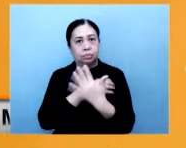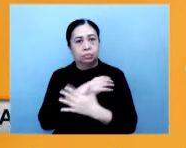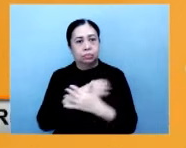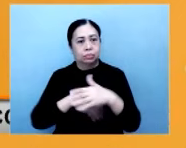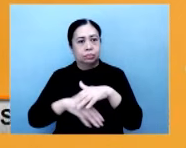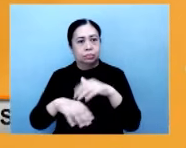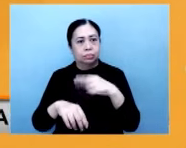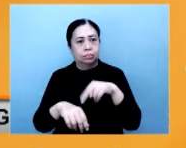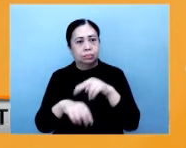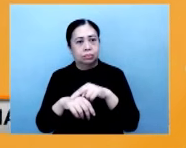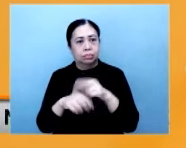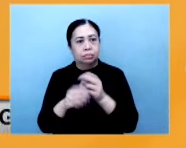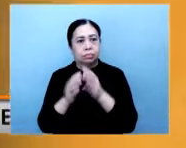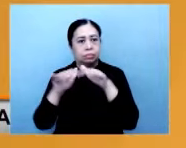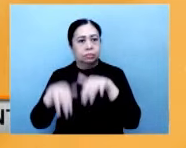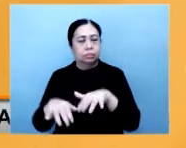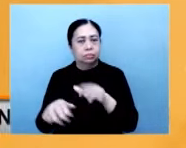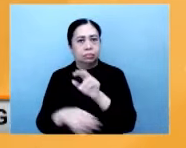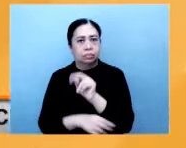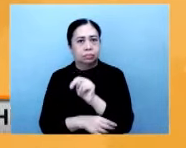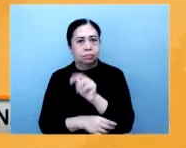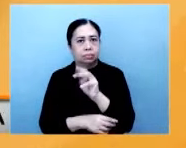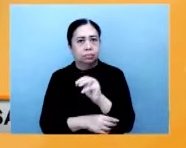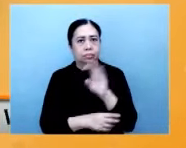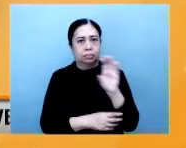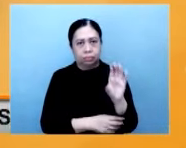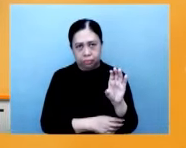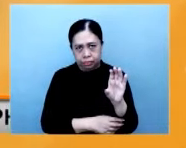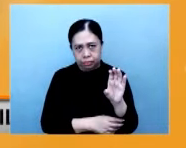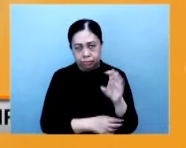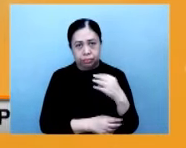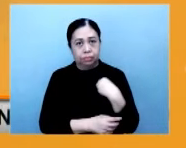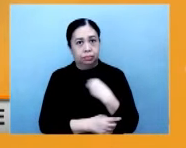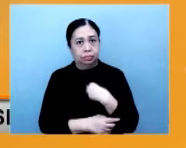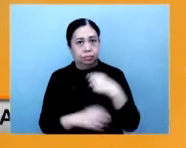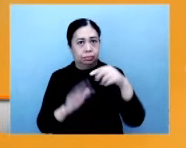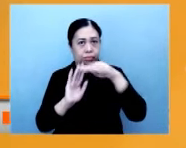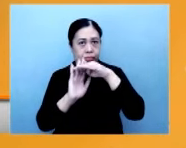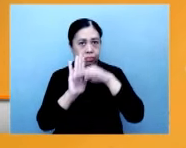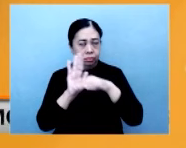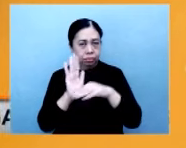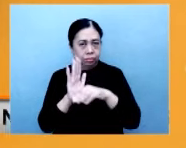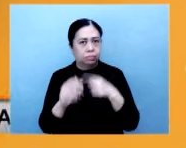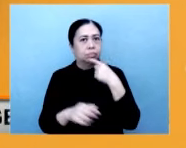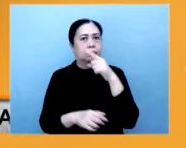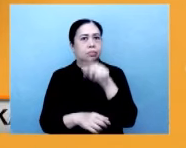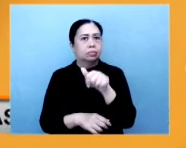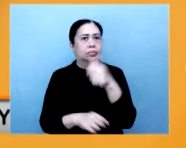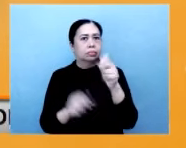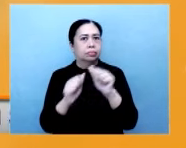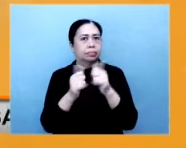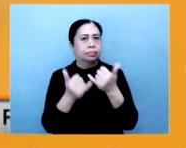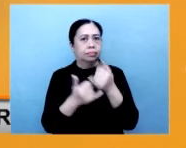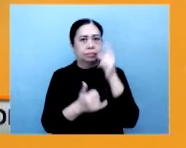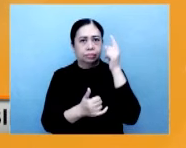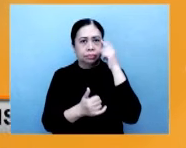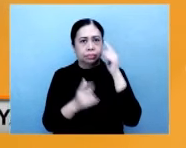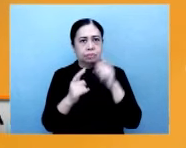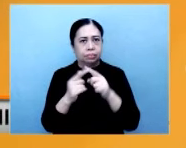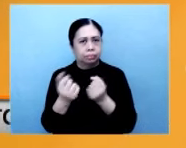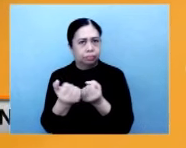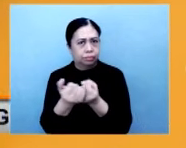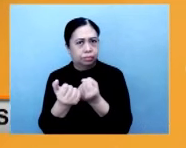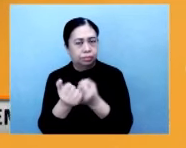National Maritime Center o NMC. Bukod sa mga miyembro ng council, inatasan din ang iba pang ahensya ng gobyerno na maging supporting